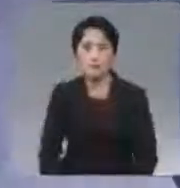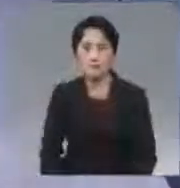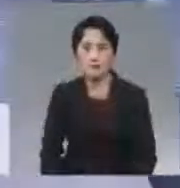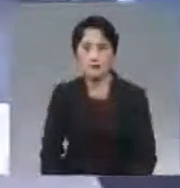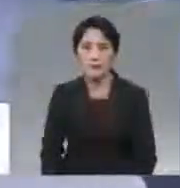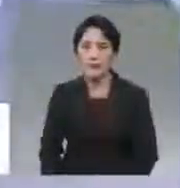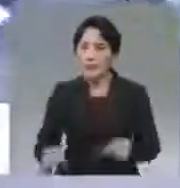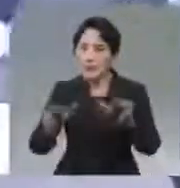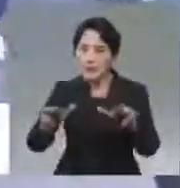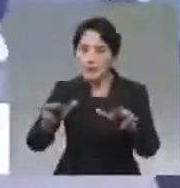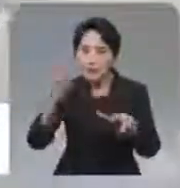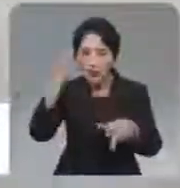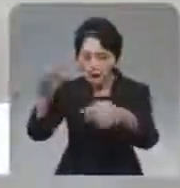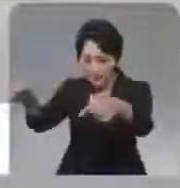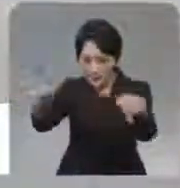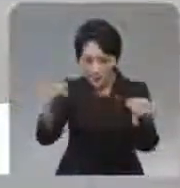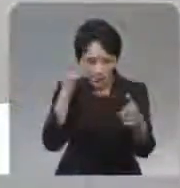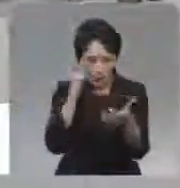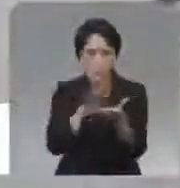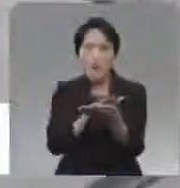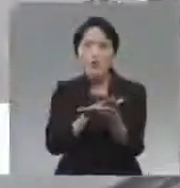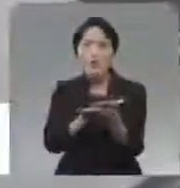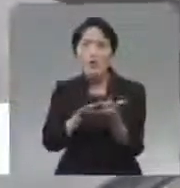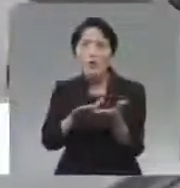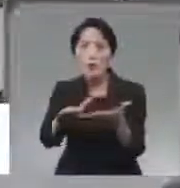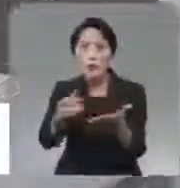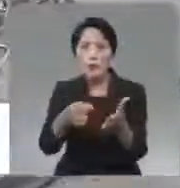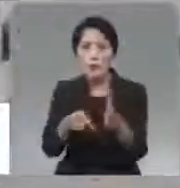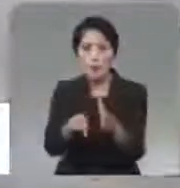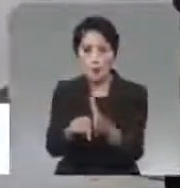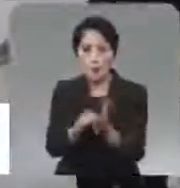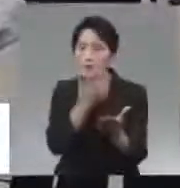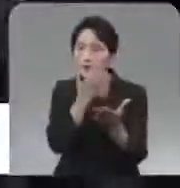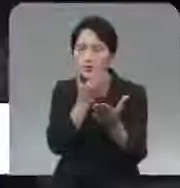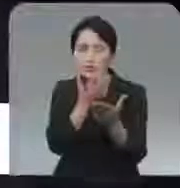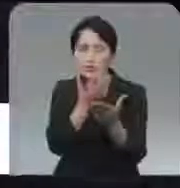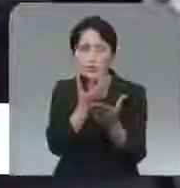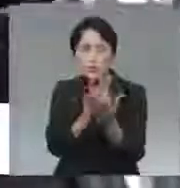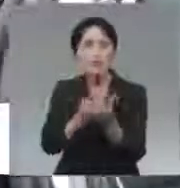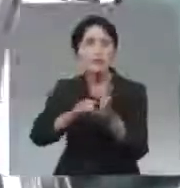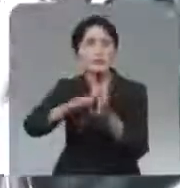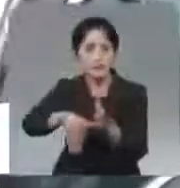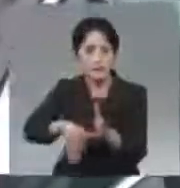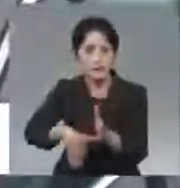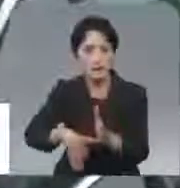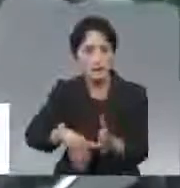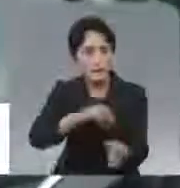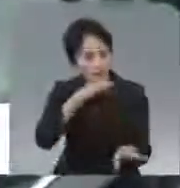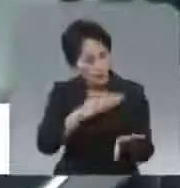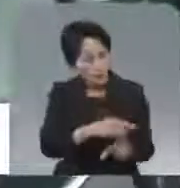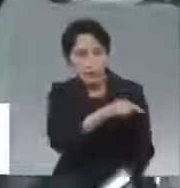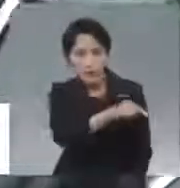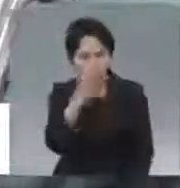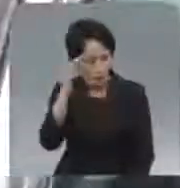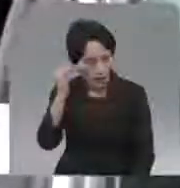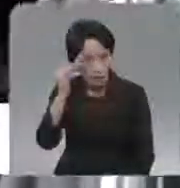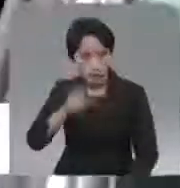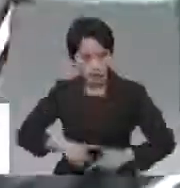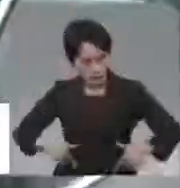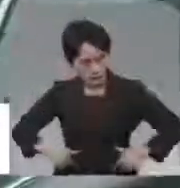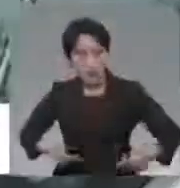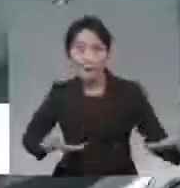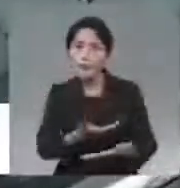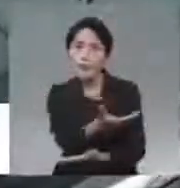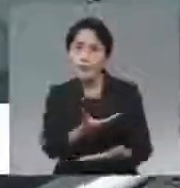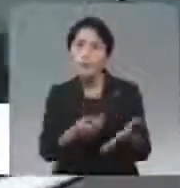政府外交政策的新挑战。在此背景下，负责北韩核问题相关事务的韩国韩半岛和平交涉本部长